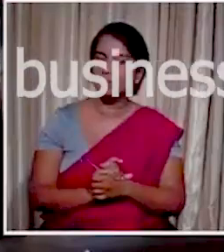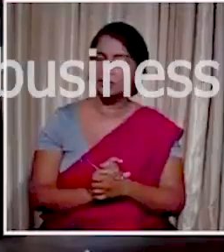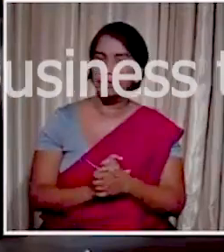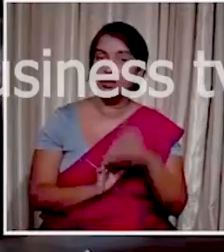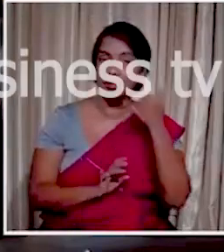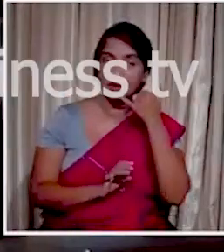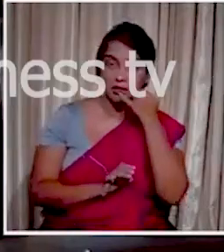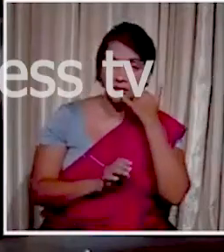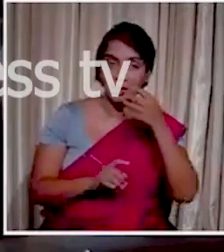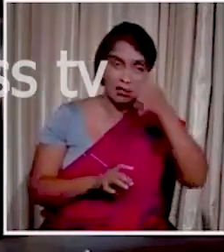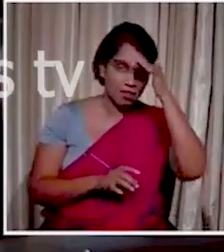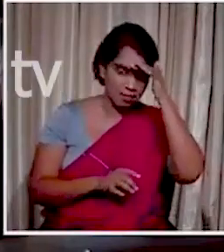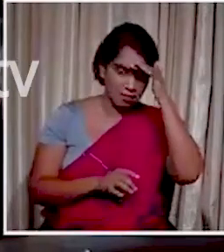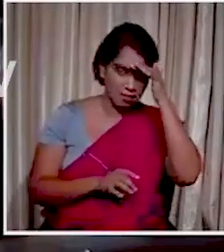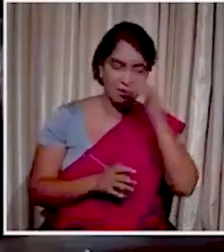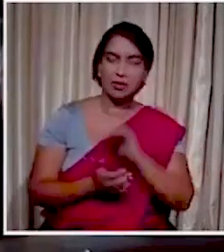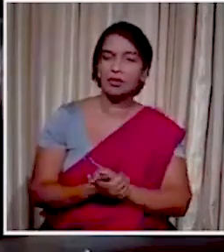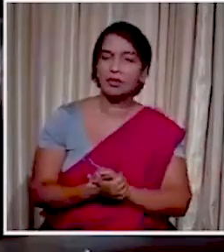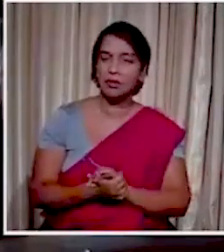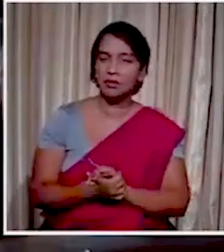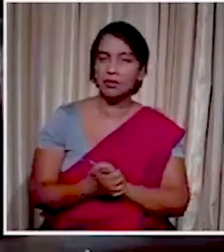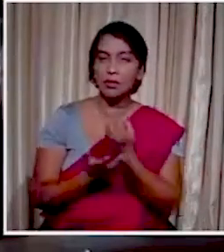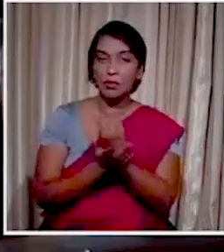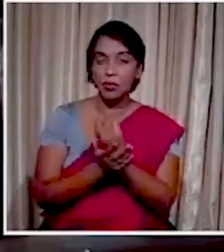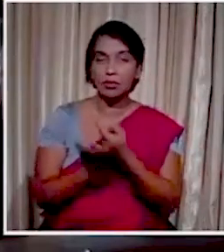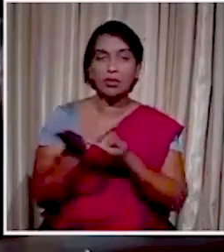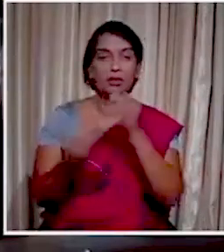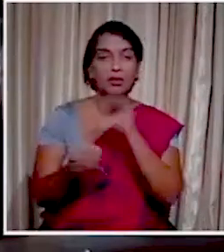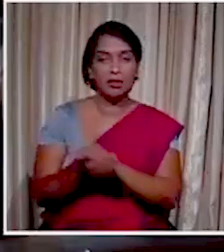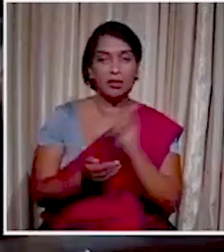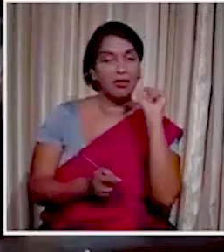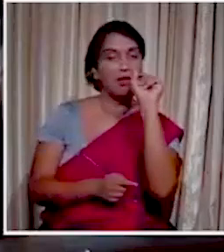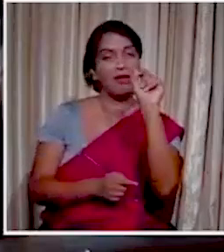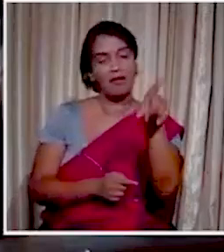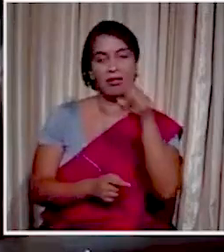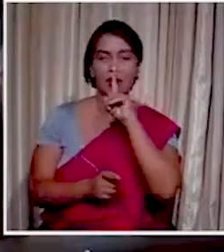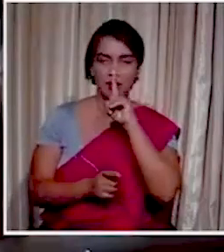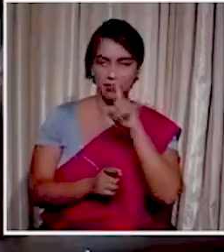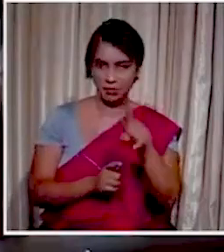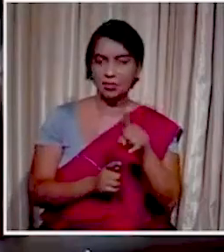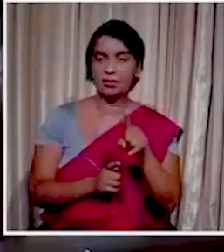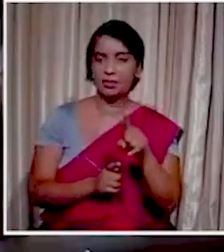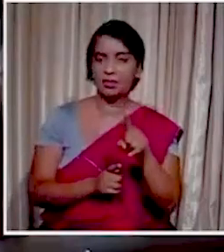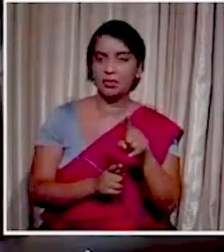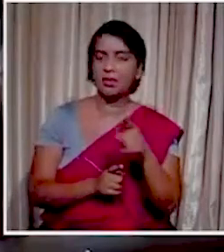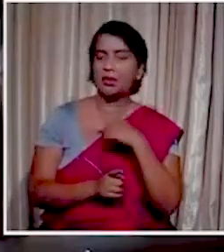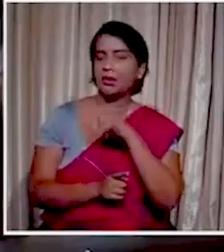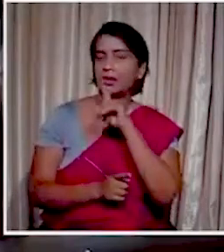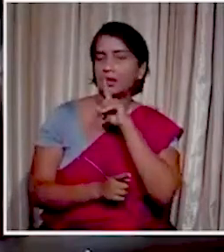සජබී නායකතුමා විසින් පොර්ට් භාණ්ඩාගාරිකතුමා යෝජනා කරනවා ඒක සාමාන්‍යයෙන්